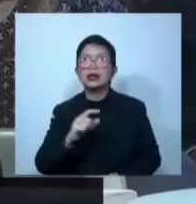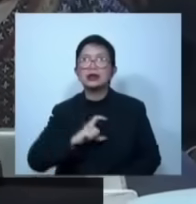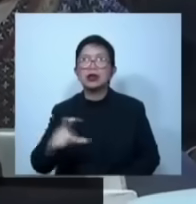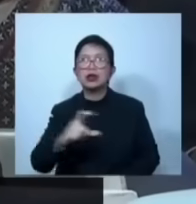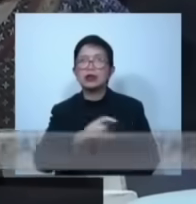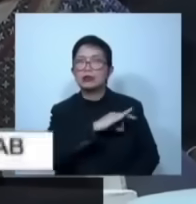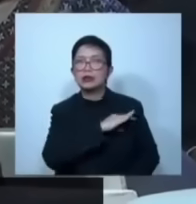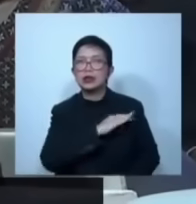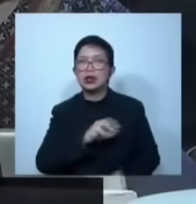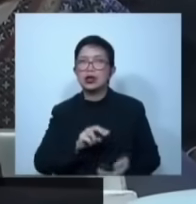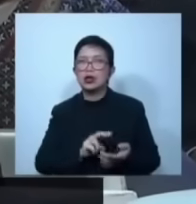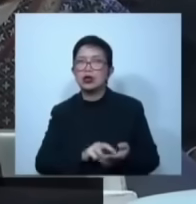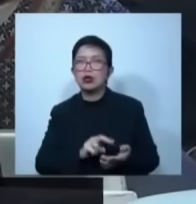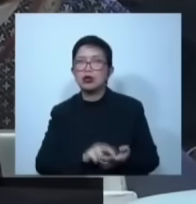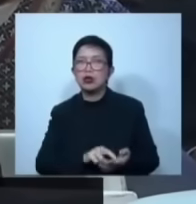pres